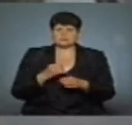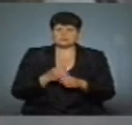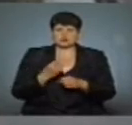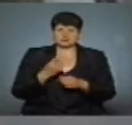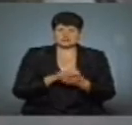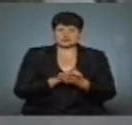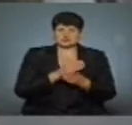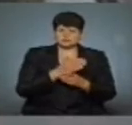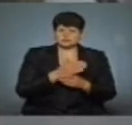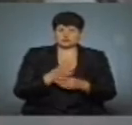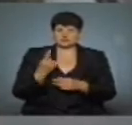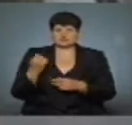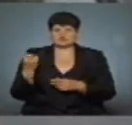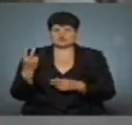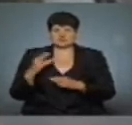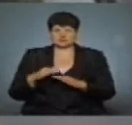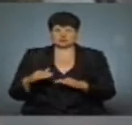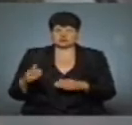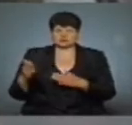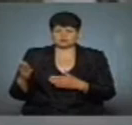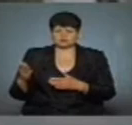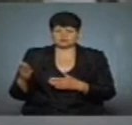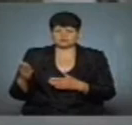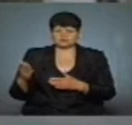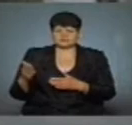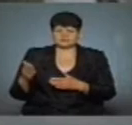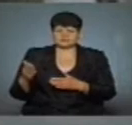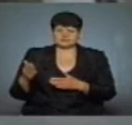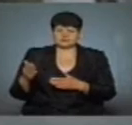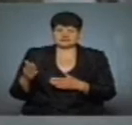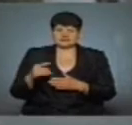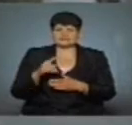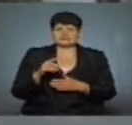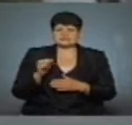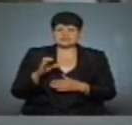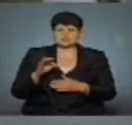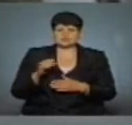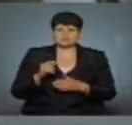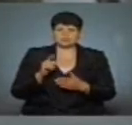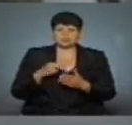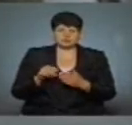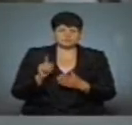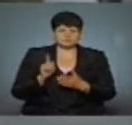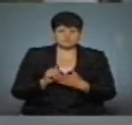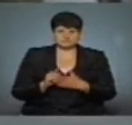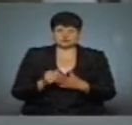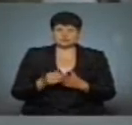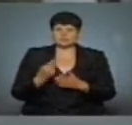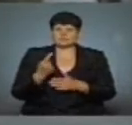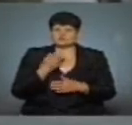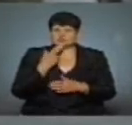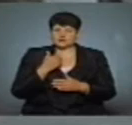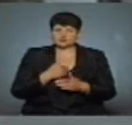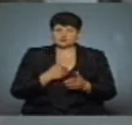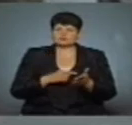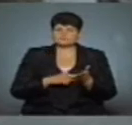на Дружбі, друга в 12-му садочку. Засоби закупимо однозначно до 1 червня. І хочу наголосити